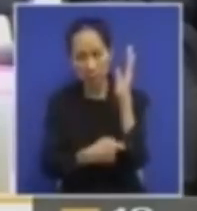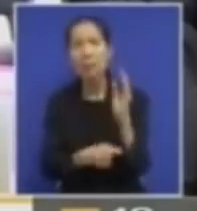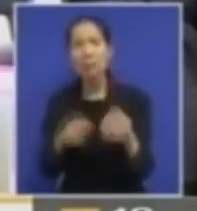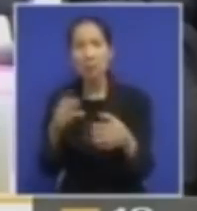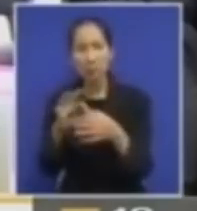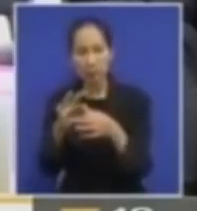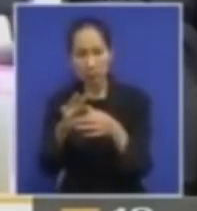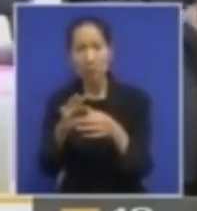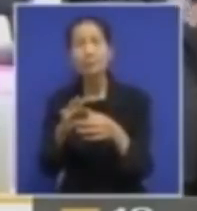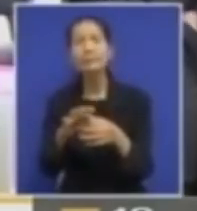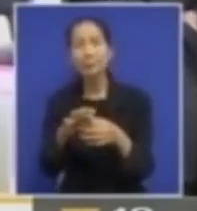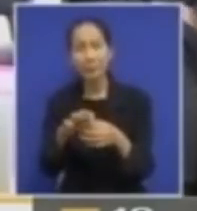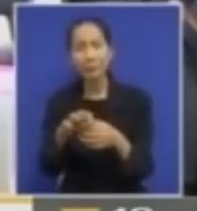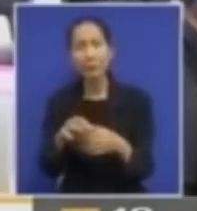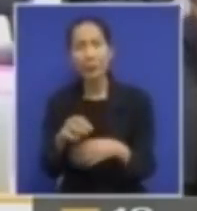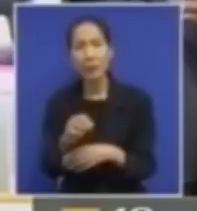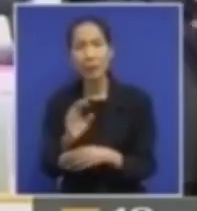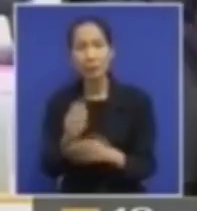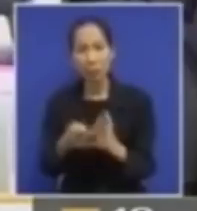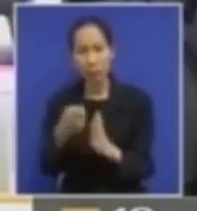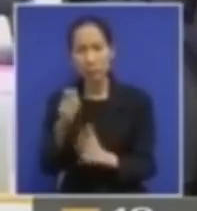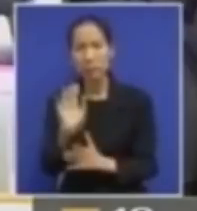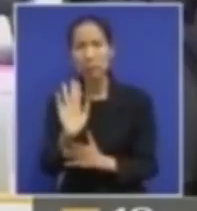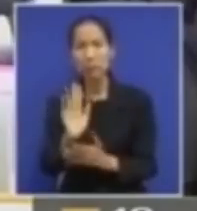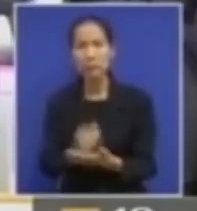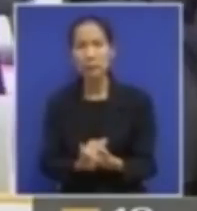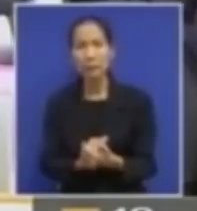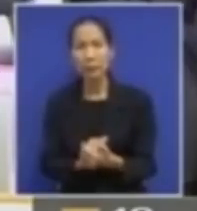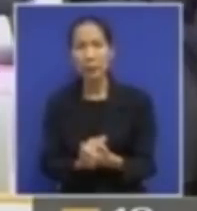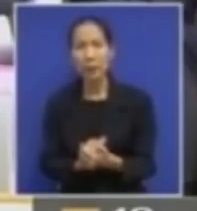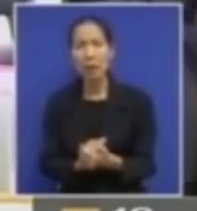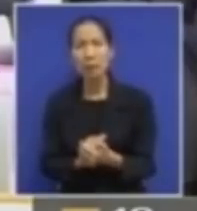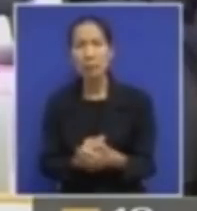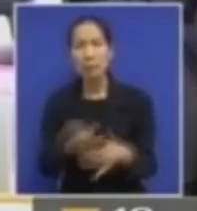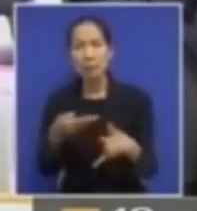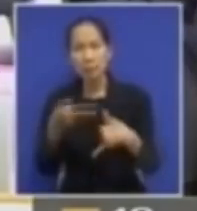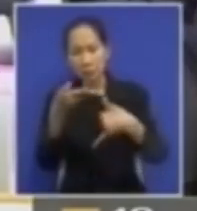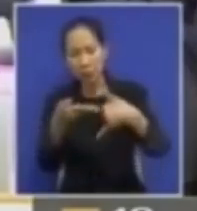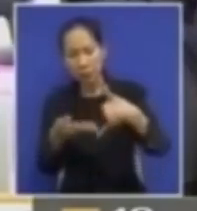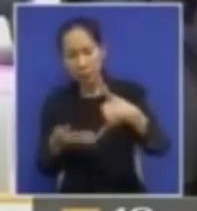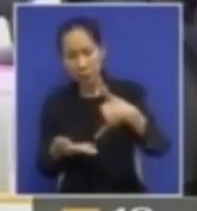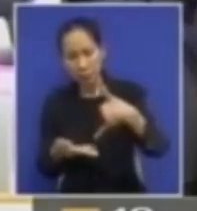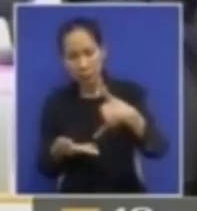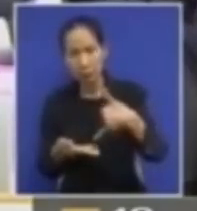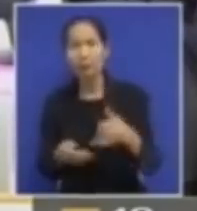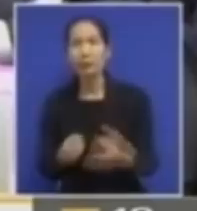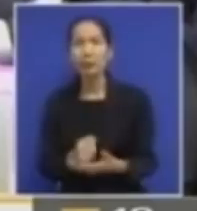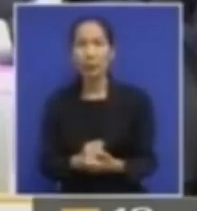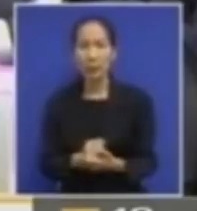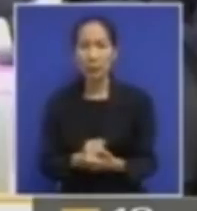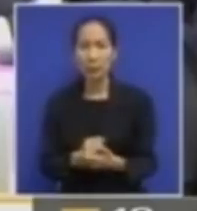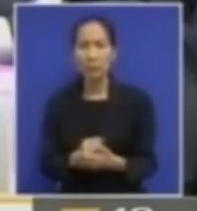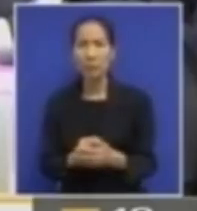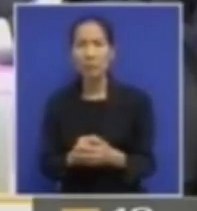เรื่องที่3ครับท่านประธานครับที่เป็นคุณสมบัติที่พึงจะมีแต่ผู้ที่ถู